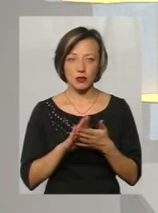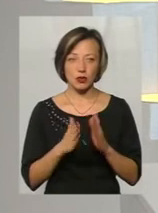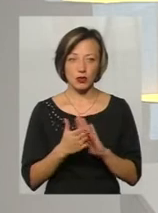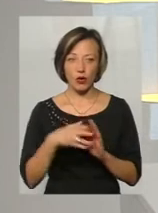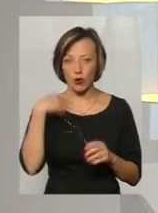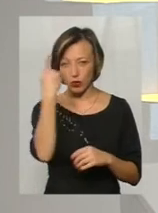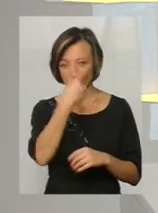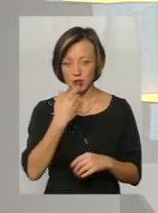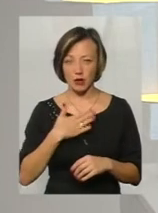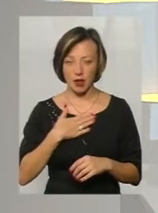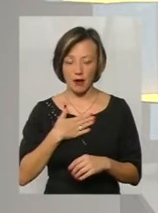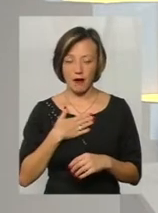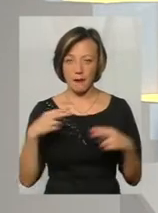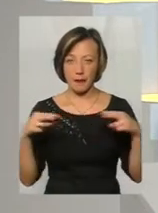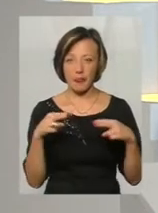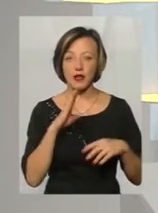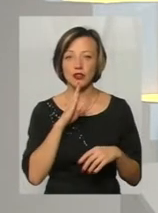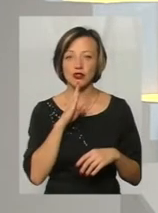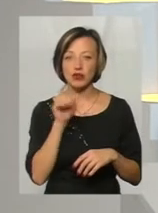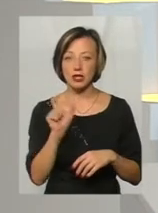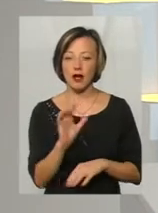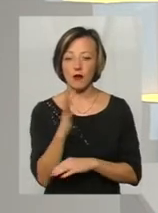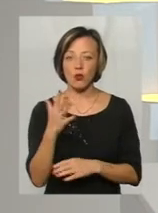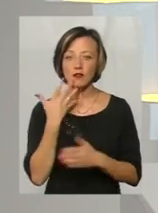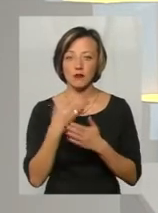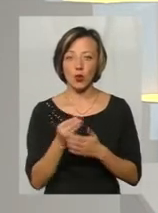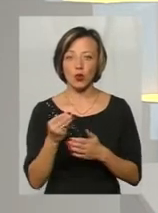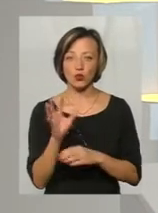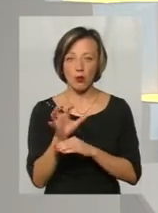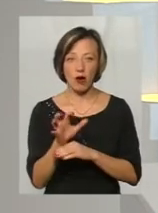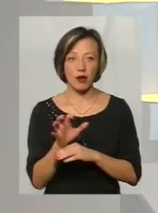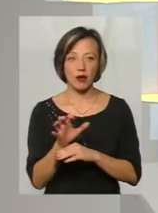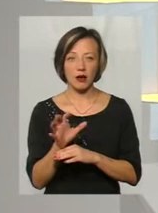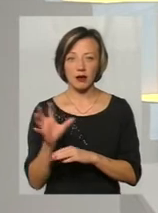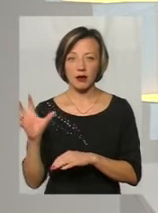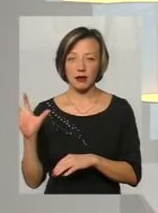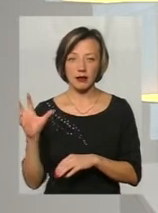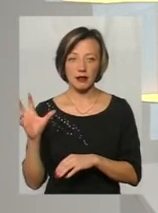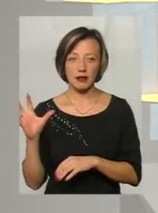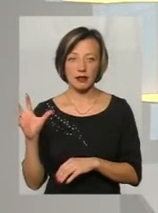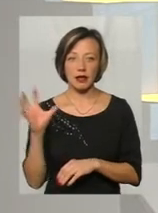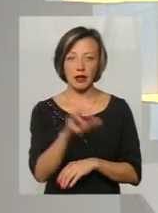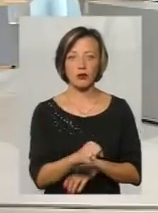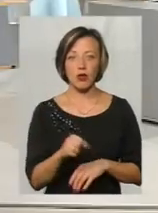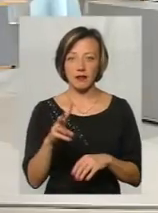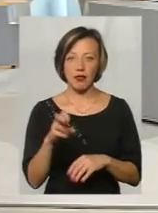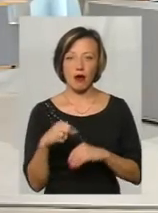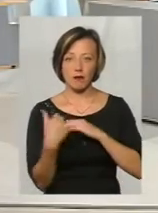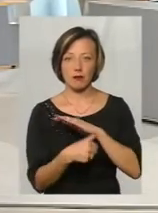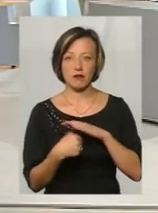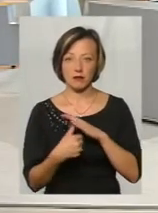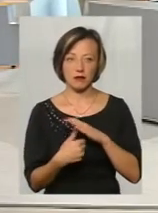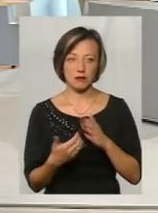на моїх очах сталася, коли жінка вигулювала свою собаку і та кинулась на безхатченка. Ну, менша